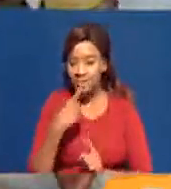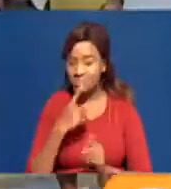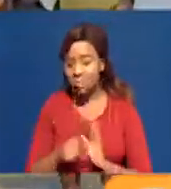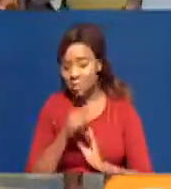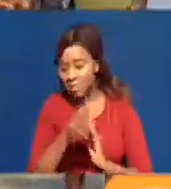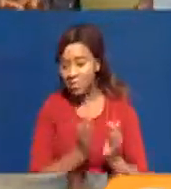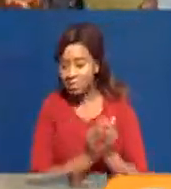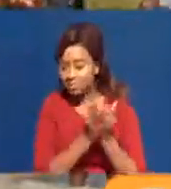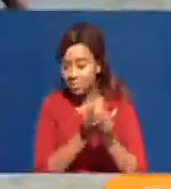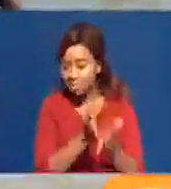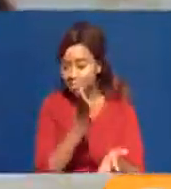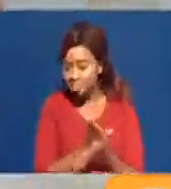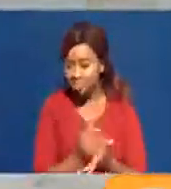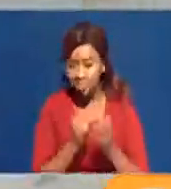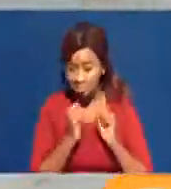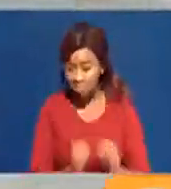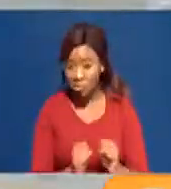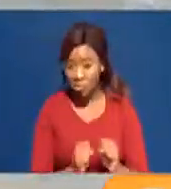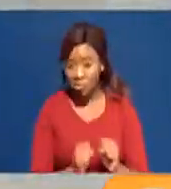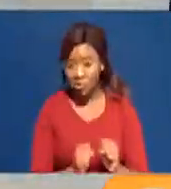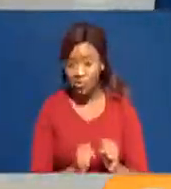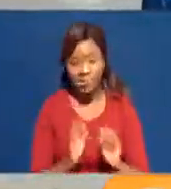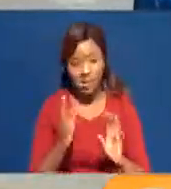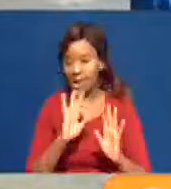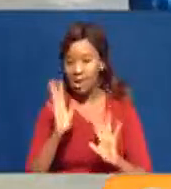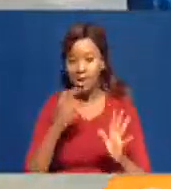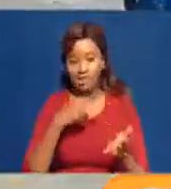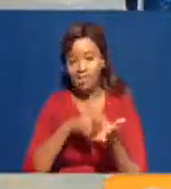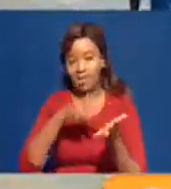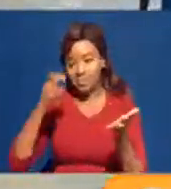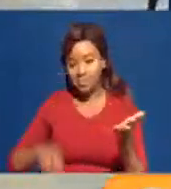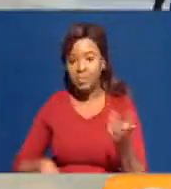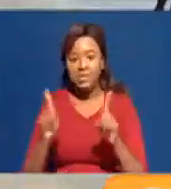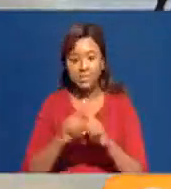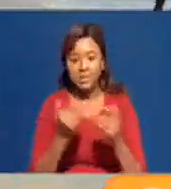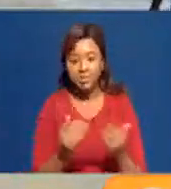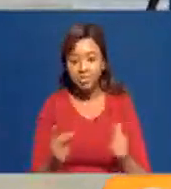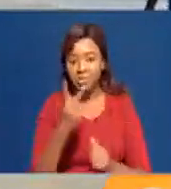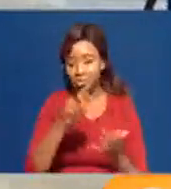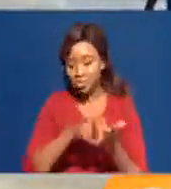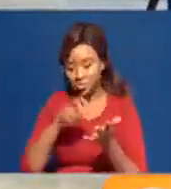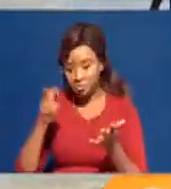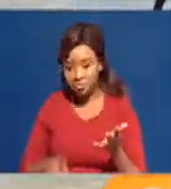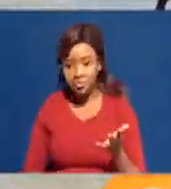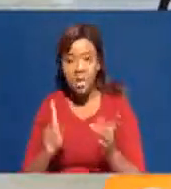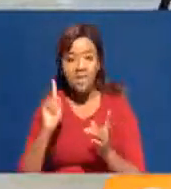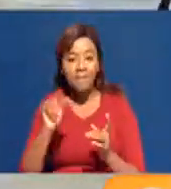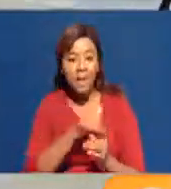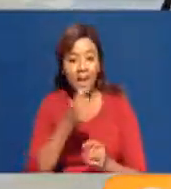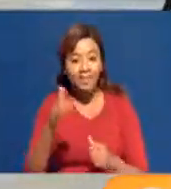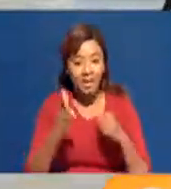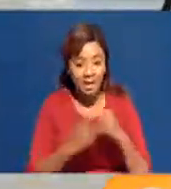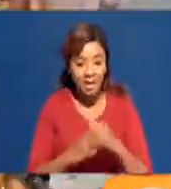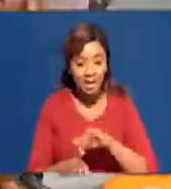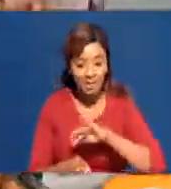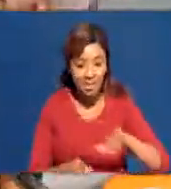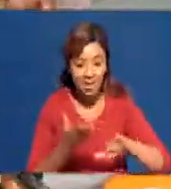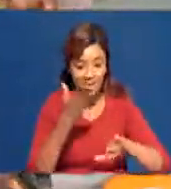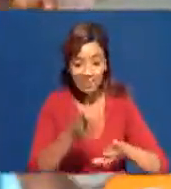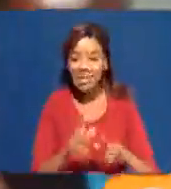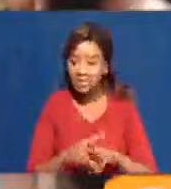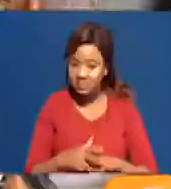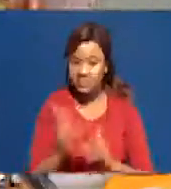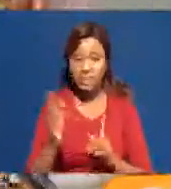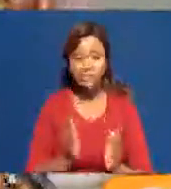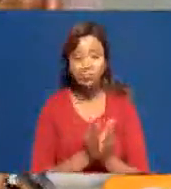boti kuhimili idadi hiyo na kushuka pamoja na watoto wawili. Hata hivyo, wengine 9 waliosalia wakaanza